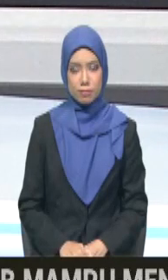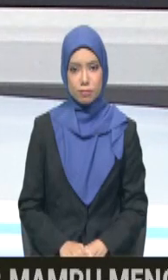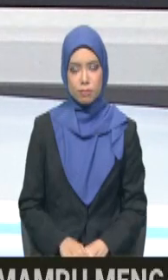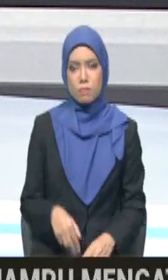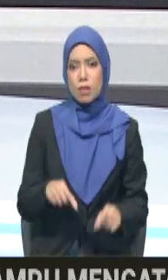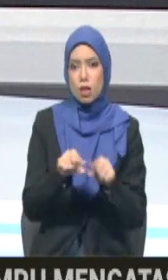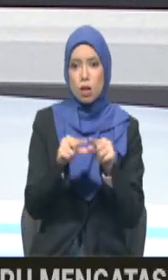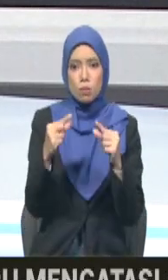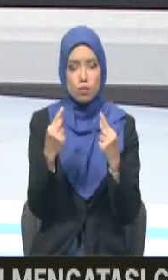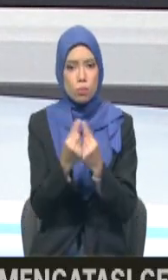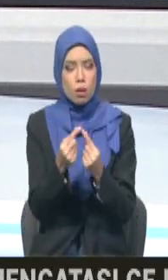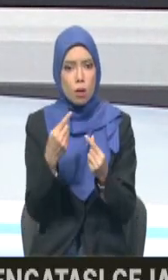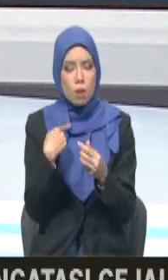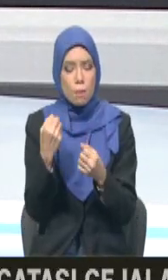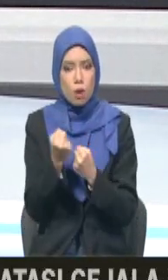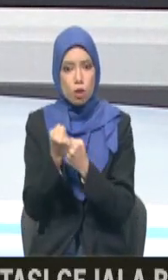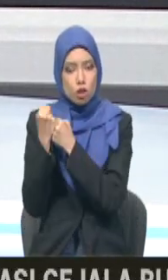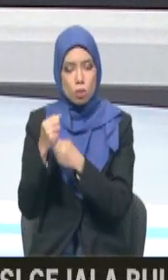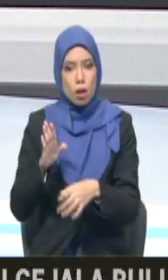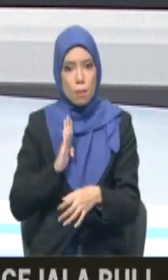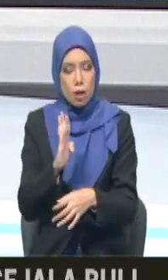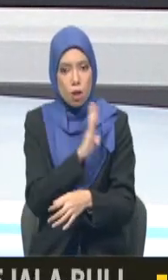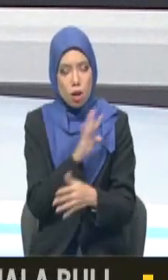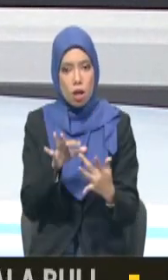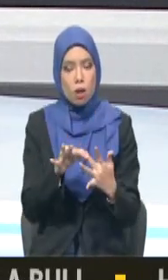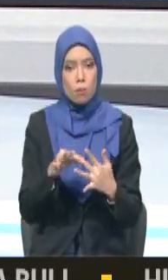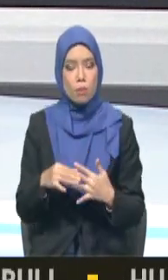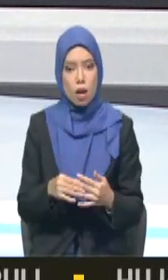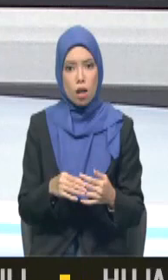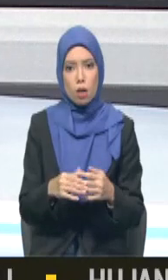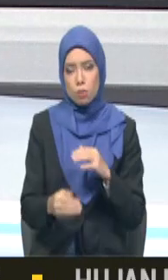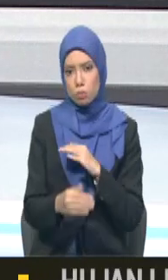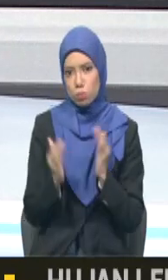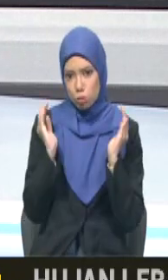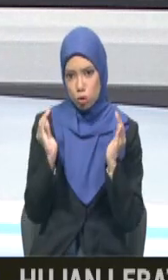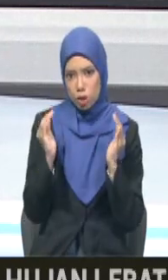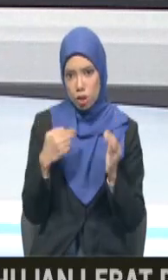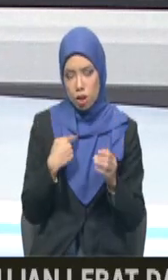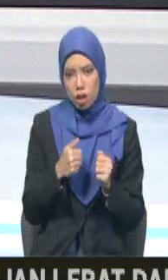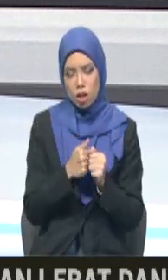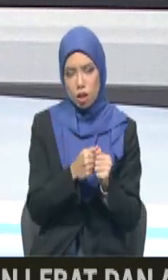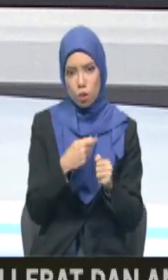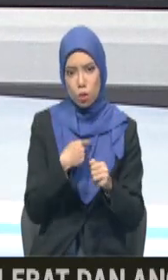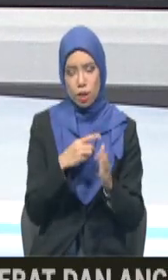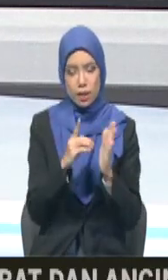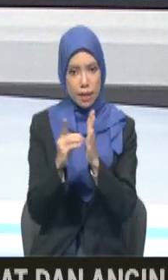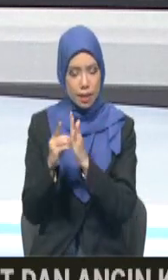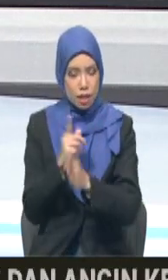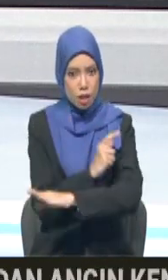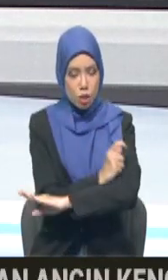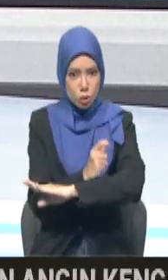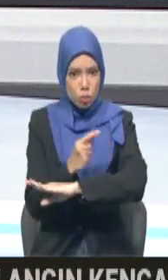kumpulan sokongan kanser payudara Brunei dengan kerjasama jabatan daerah tutong mengadakan Majlis forum Sempena